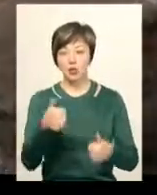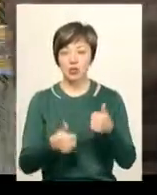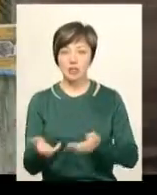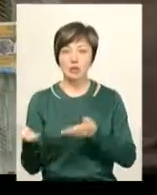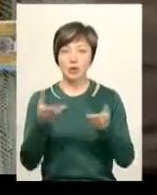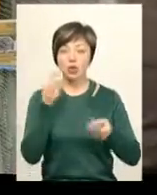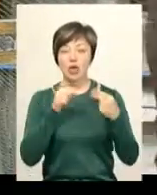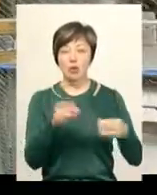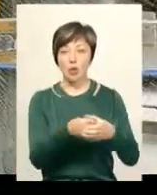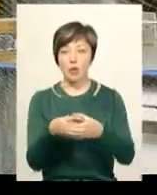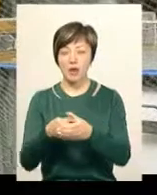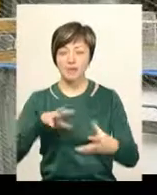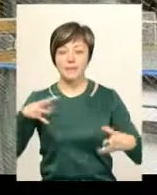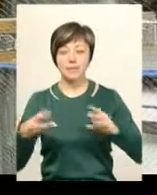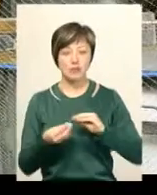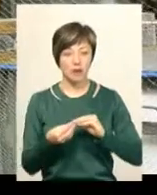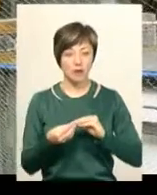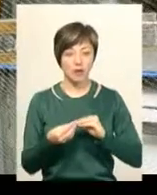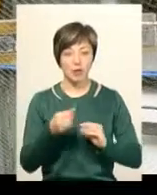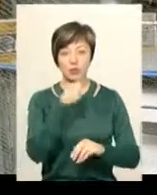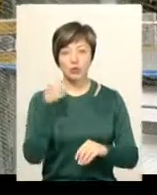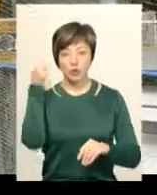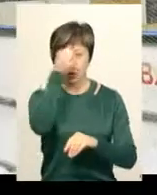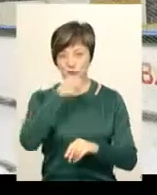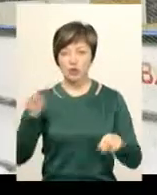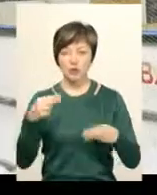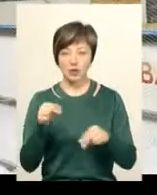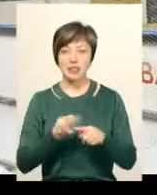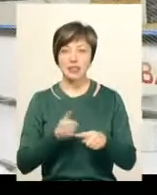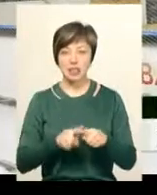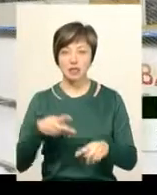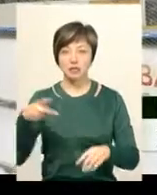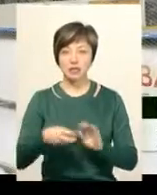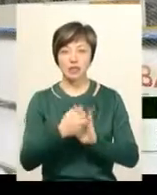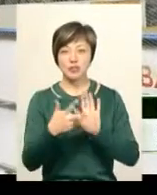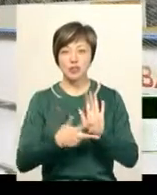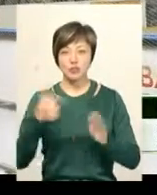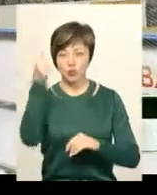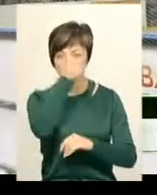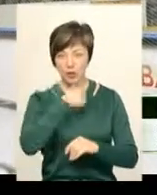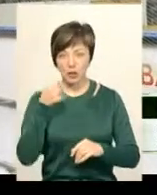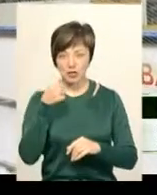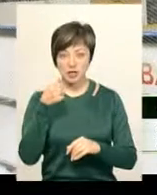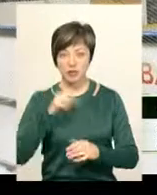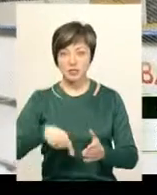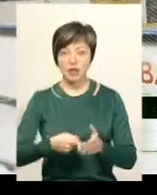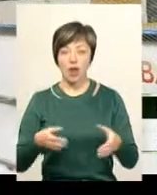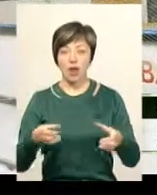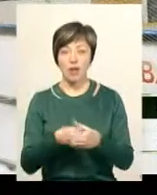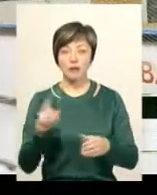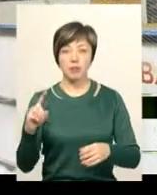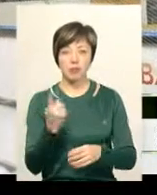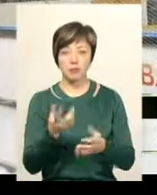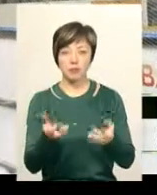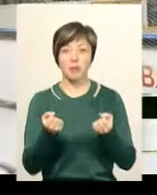кращі команди за підсумками минулого річного чемпіонату. У цьому 2018 році міська команда вперше